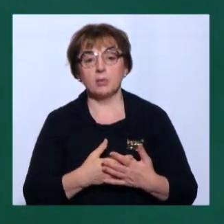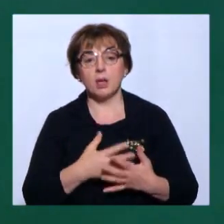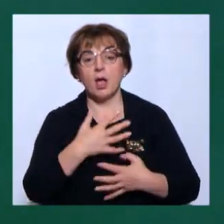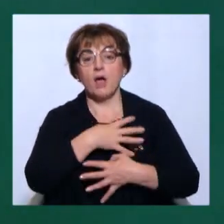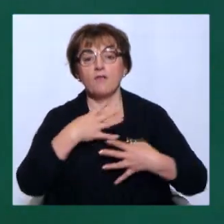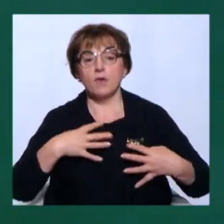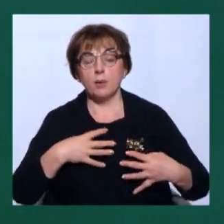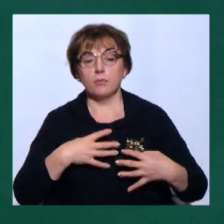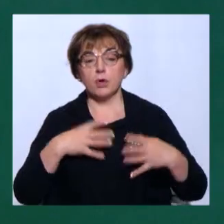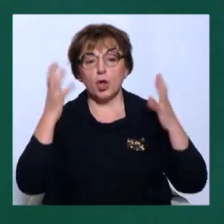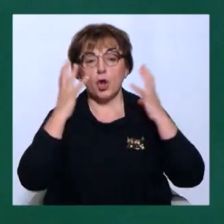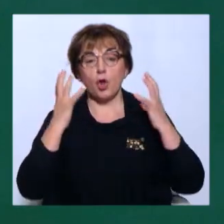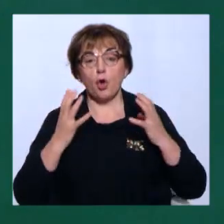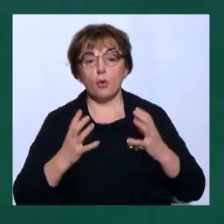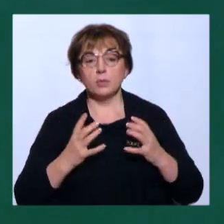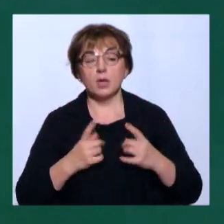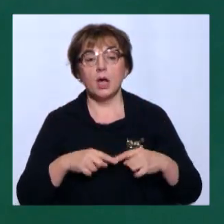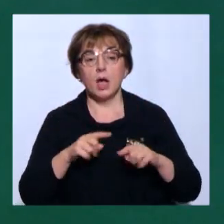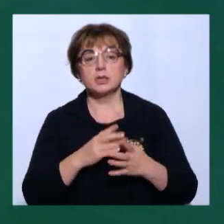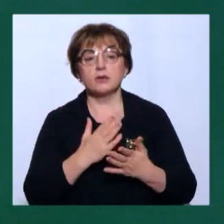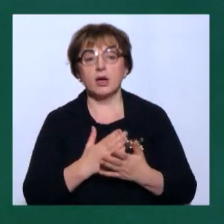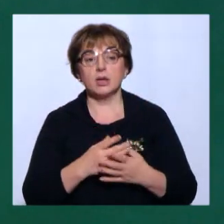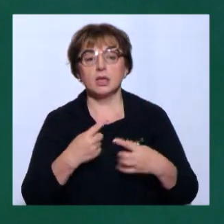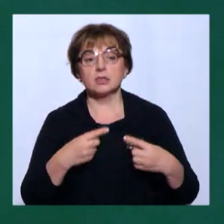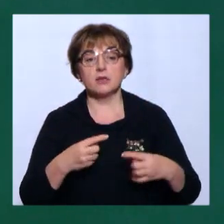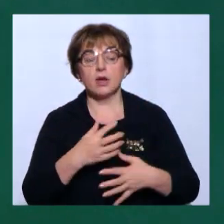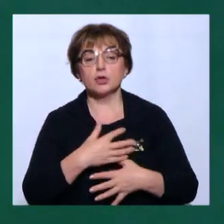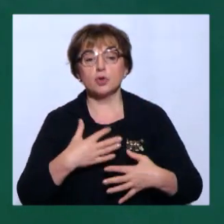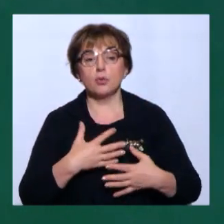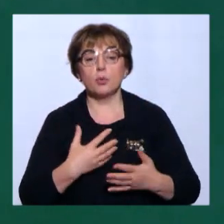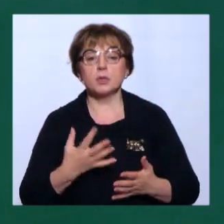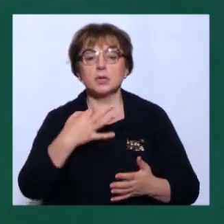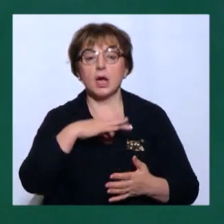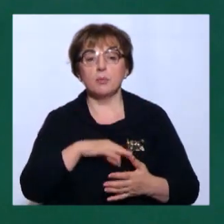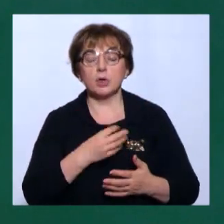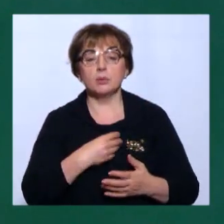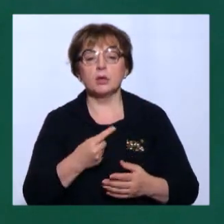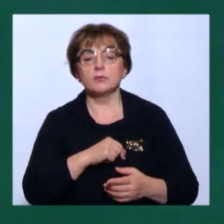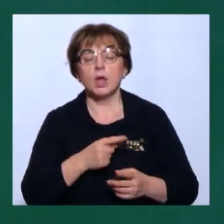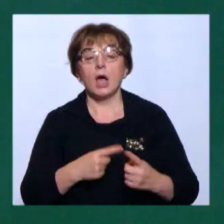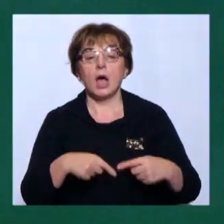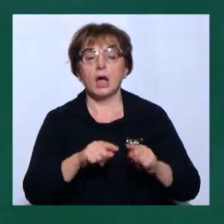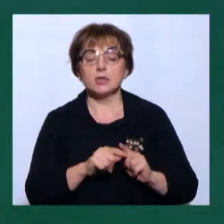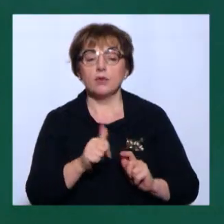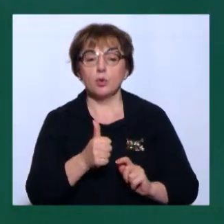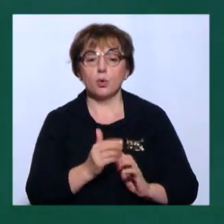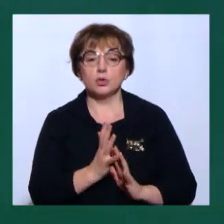ვეფხვი, ლომი, და არსებობენ ცხოველები, რომლებიც მოიხმარენ როგორც მცენარეულ,